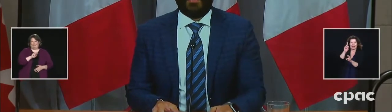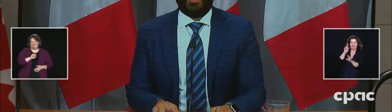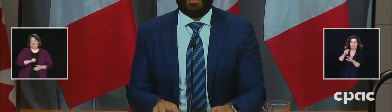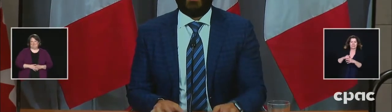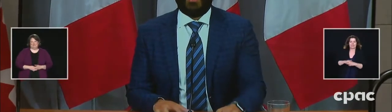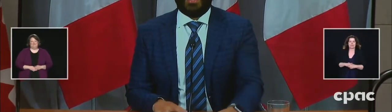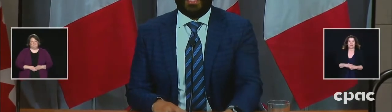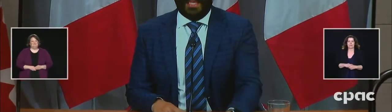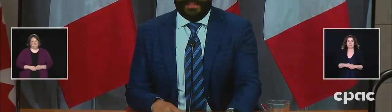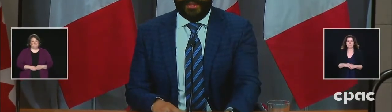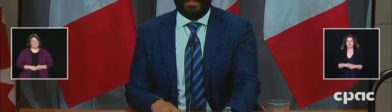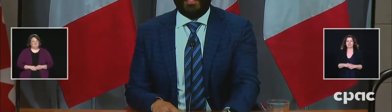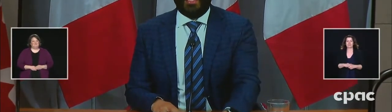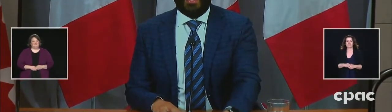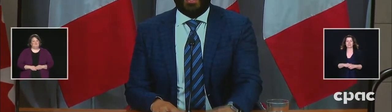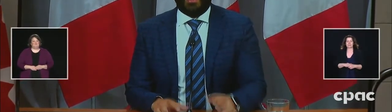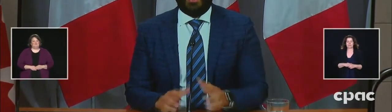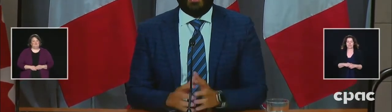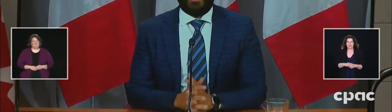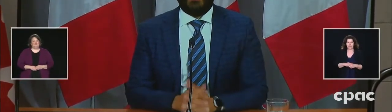Merci pour votre question.